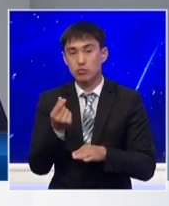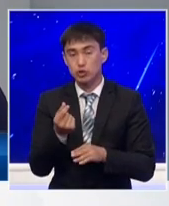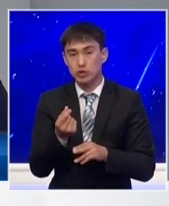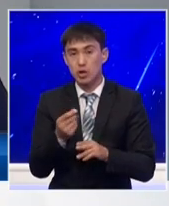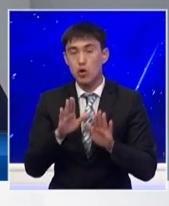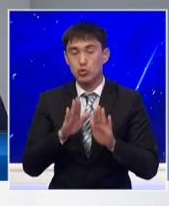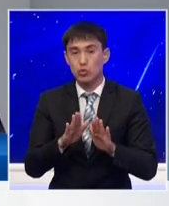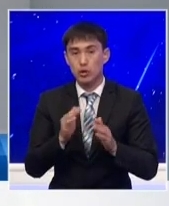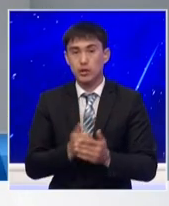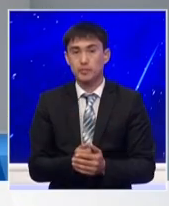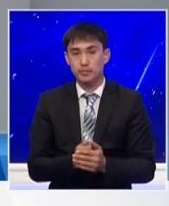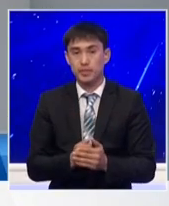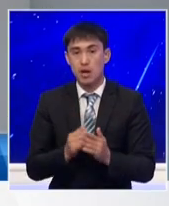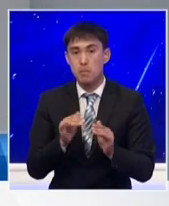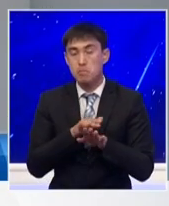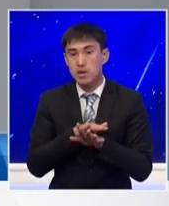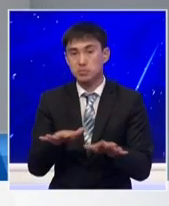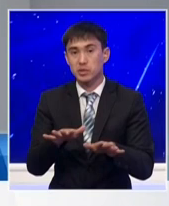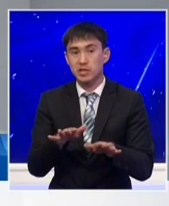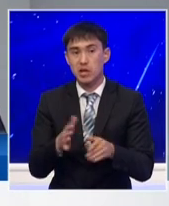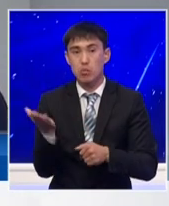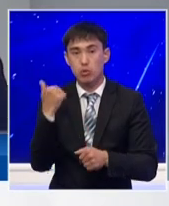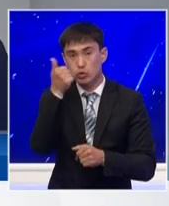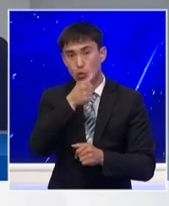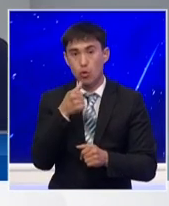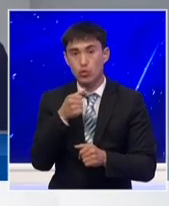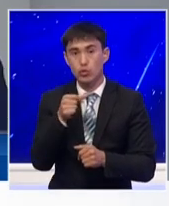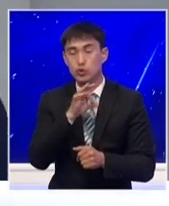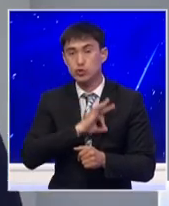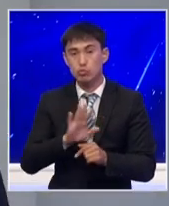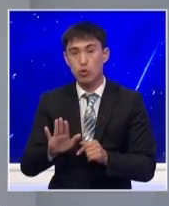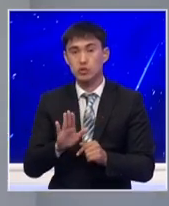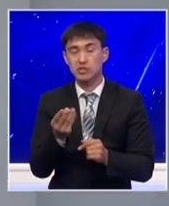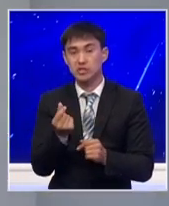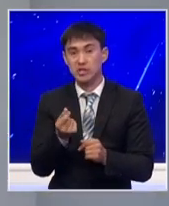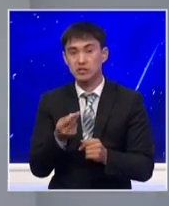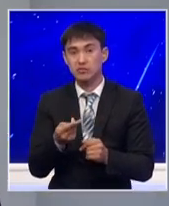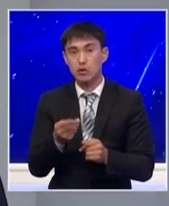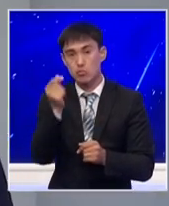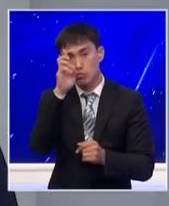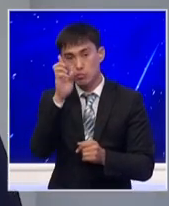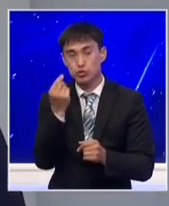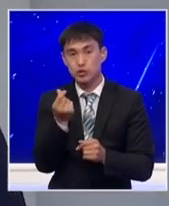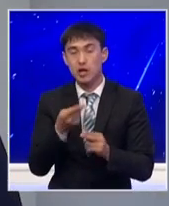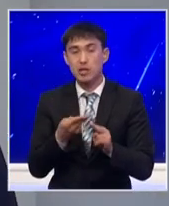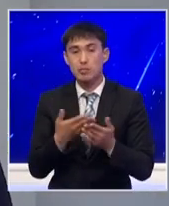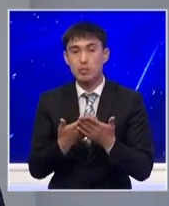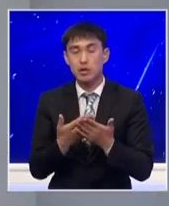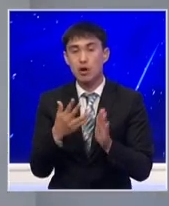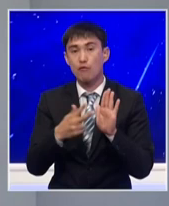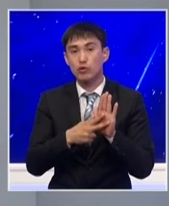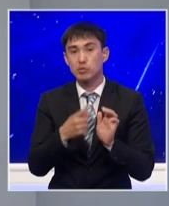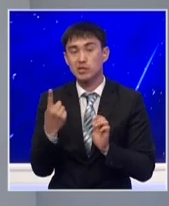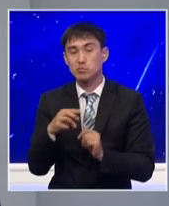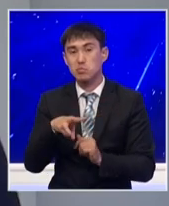а только перераспределяем прошлогодние неиспользованные средства местного бюджета. Это в сумме